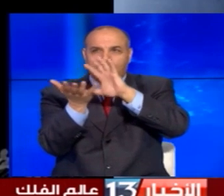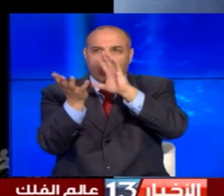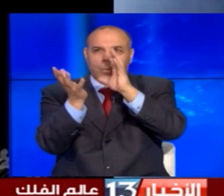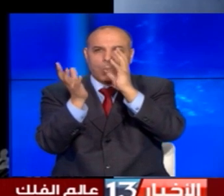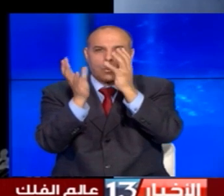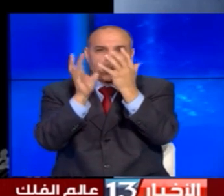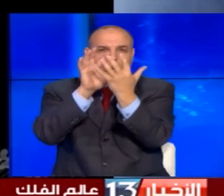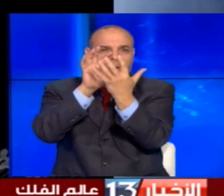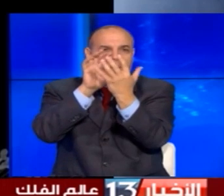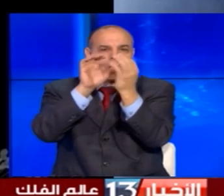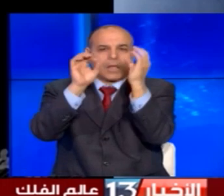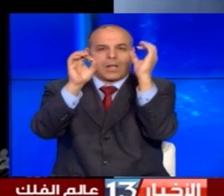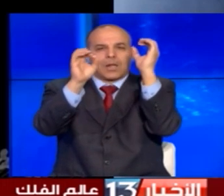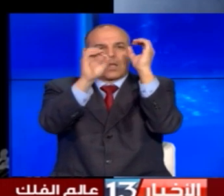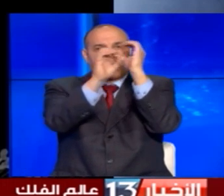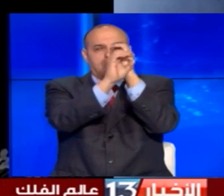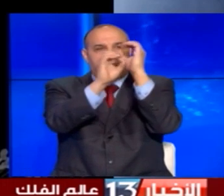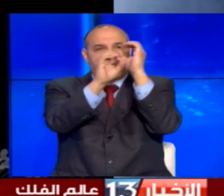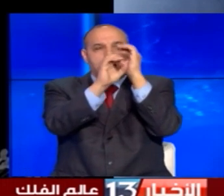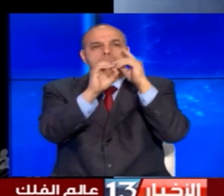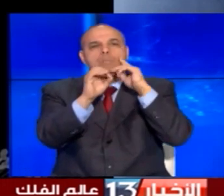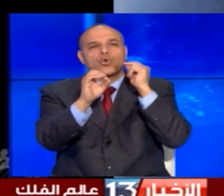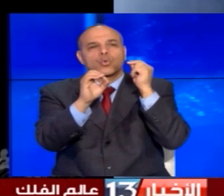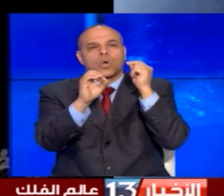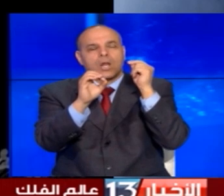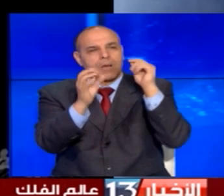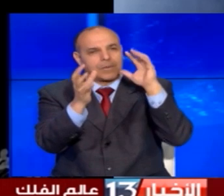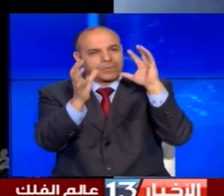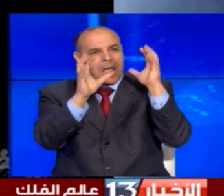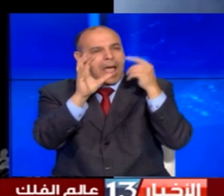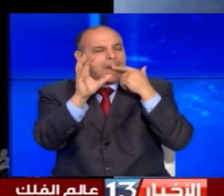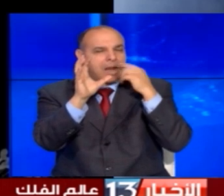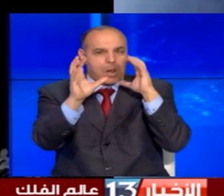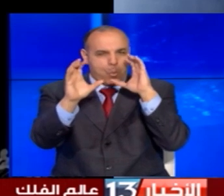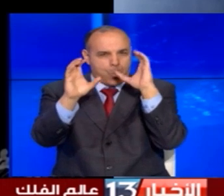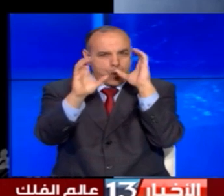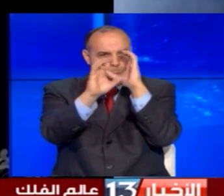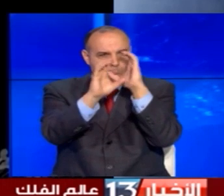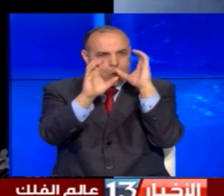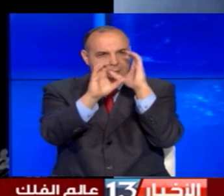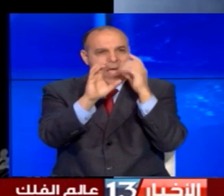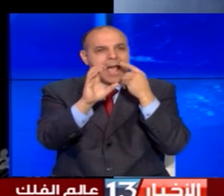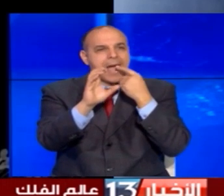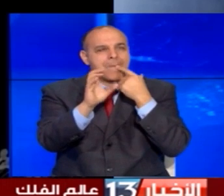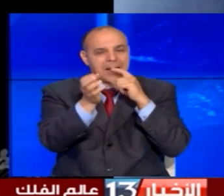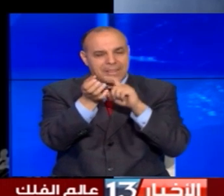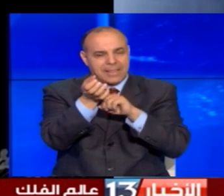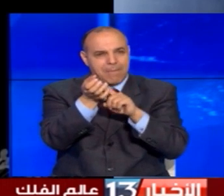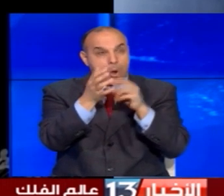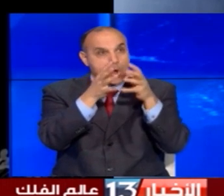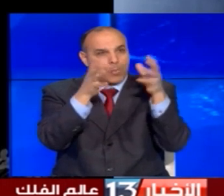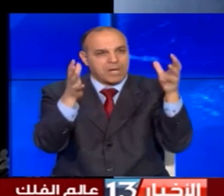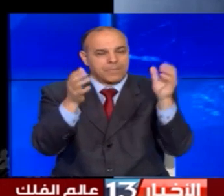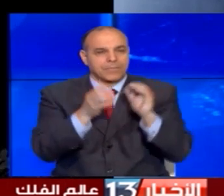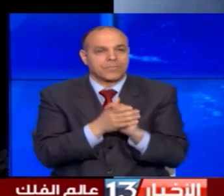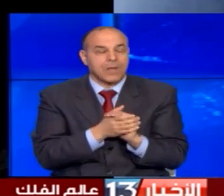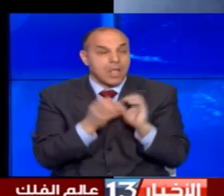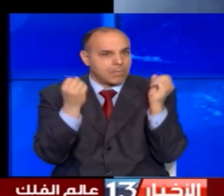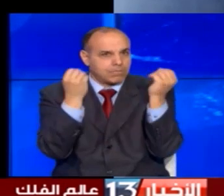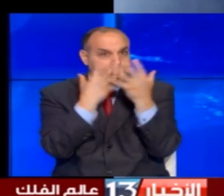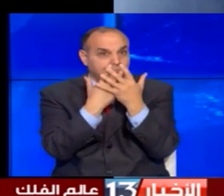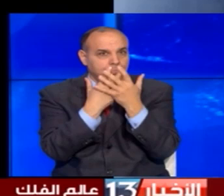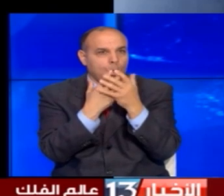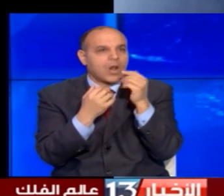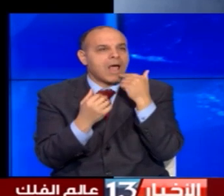ليتحول لونه إلى لون برتقالي مائل للحمرة يعرف بالقمر الدموي العملاق. حدث